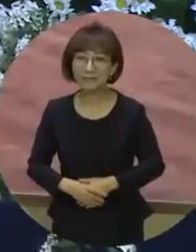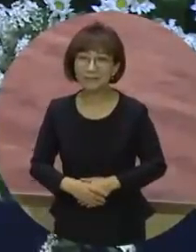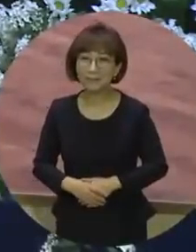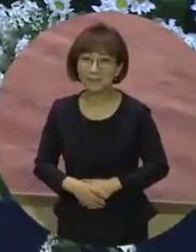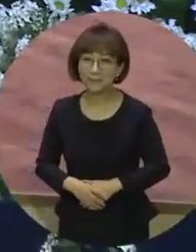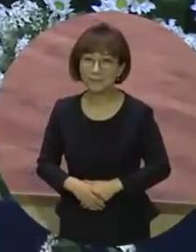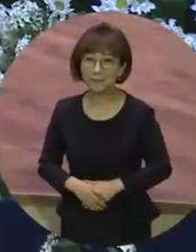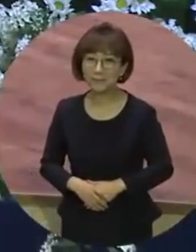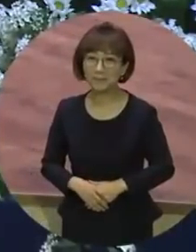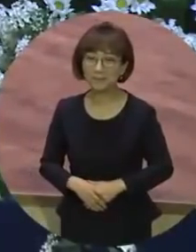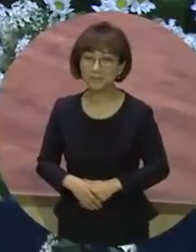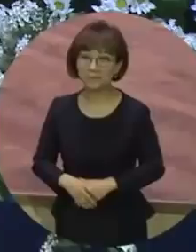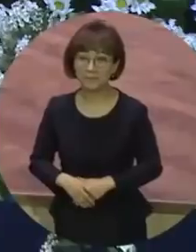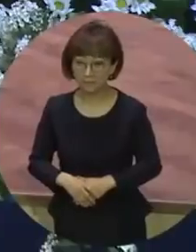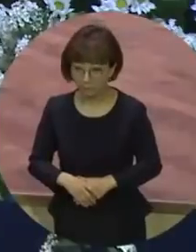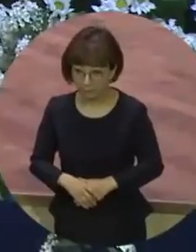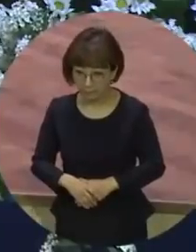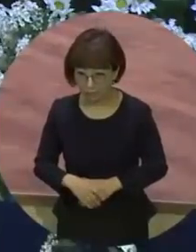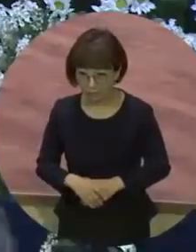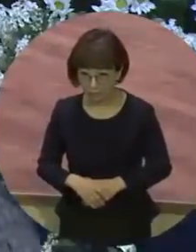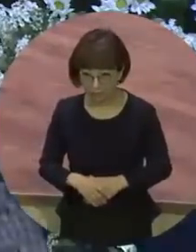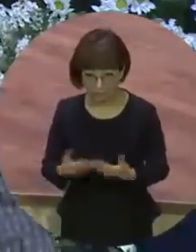아멘은 이렇게 작게 하네.